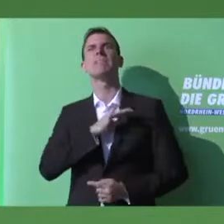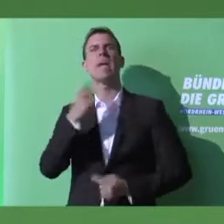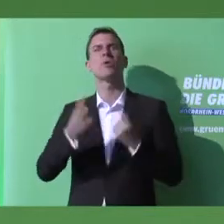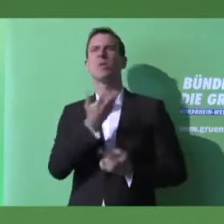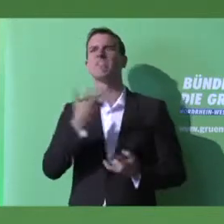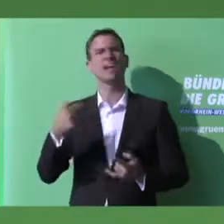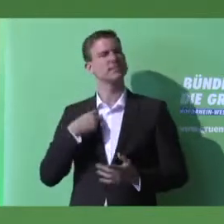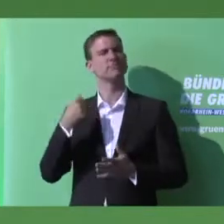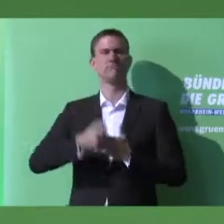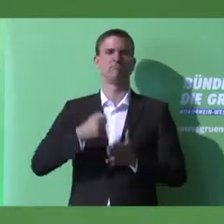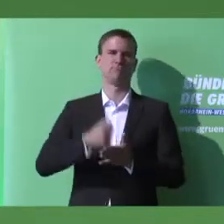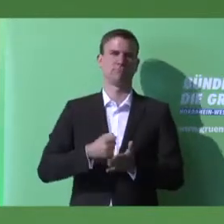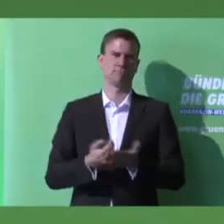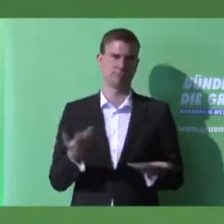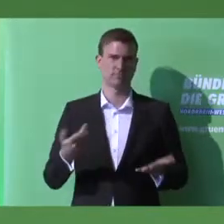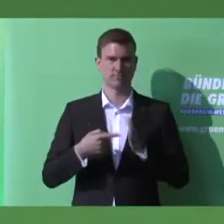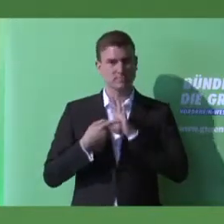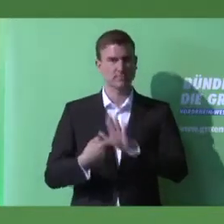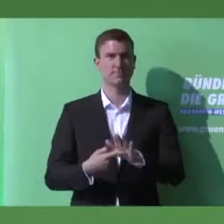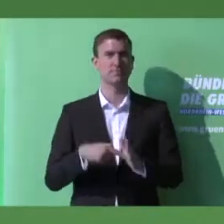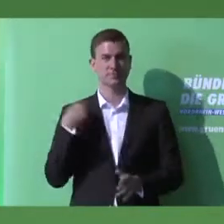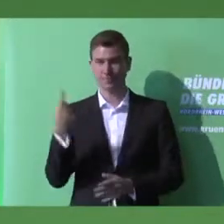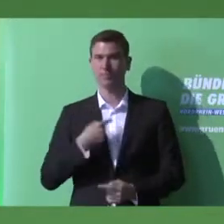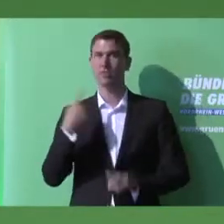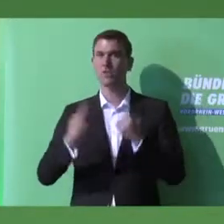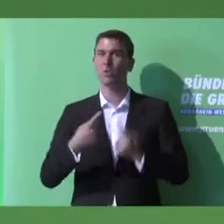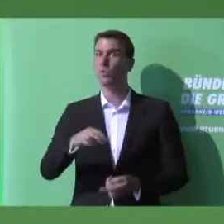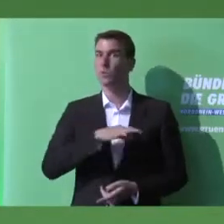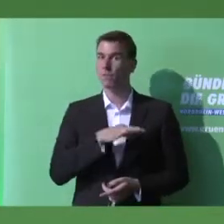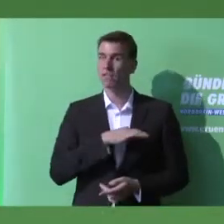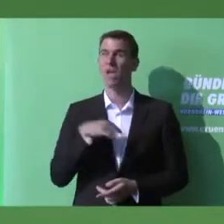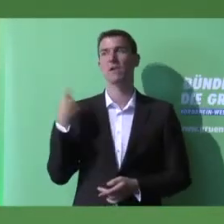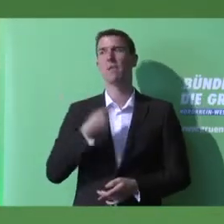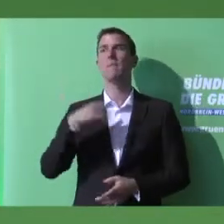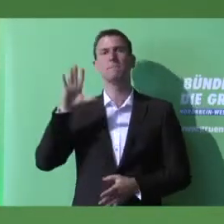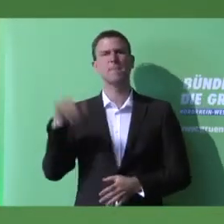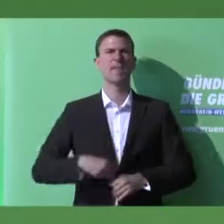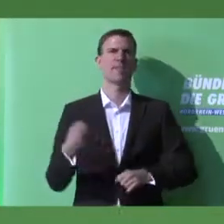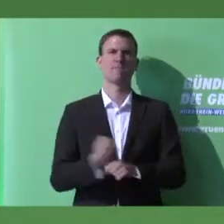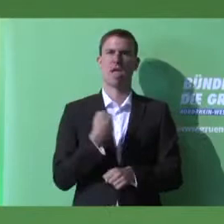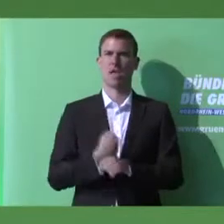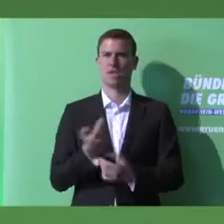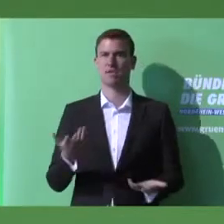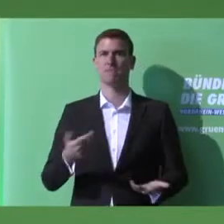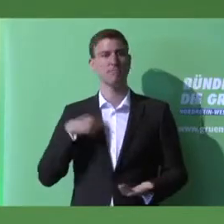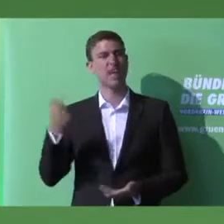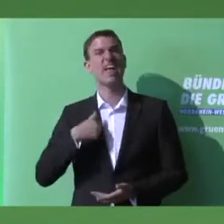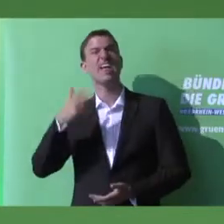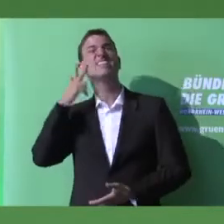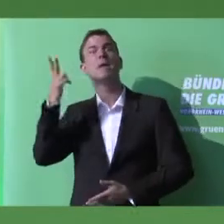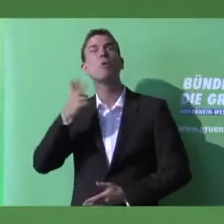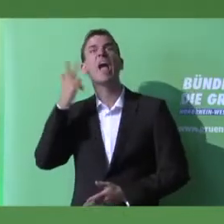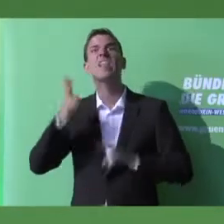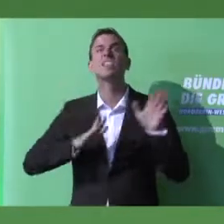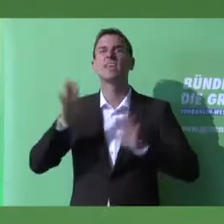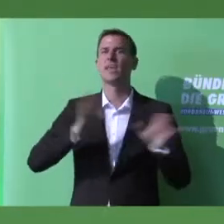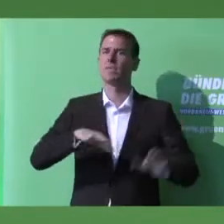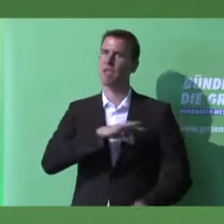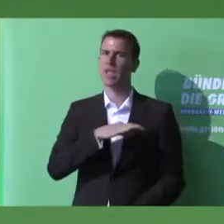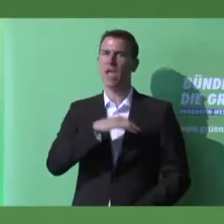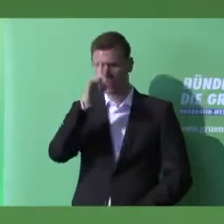Wahlkampf streiten. Wir Grüne sind die Mitmacht, wir Grüne sind die Demokratiepartei in